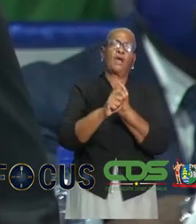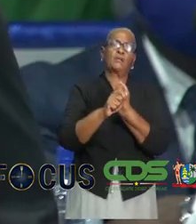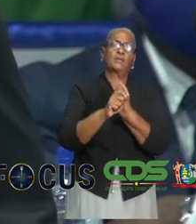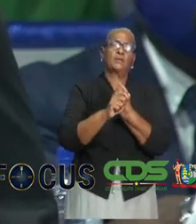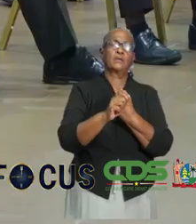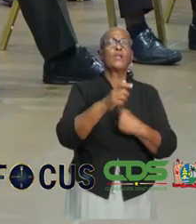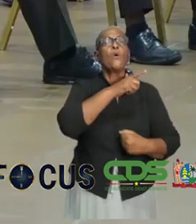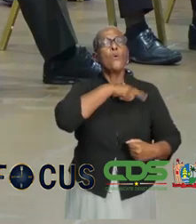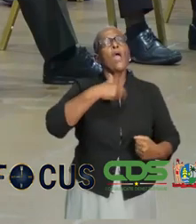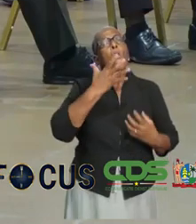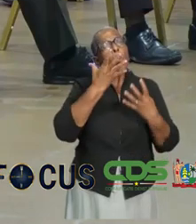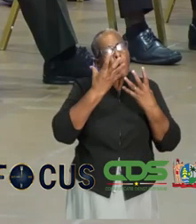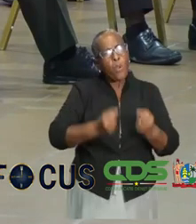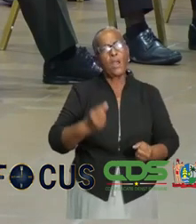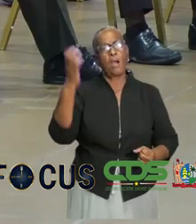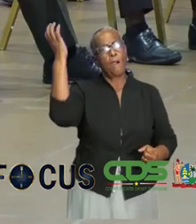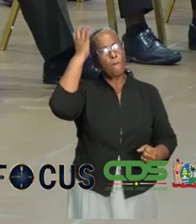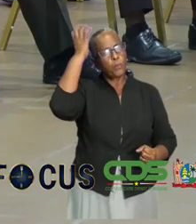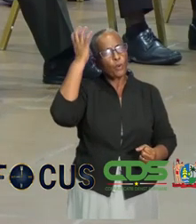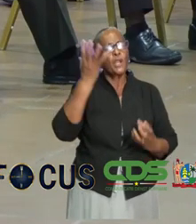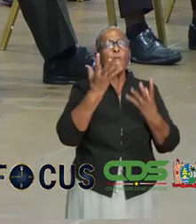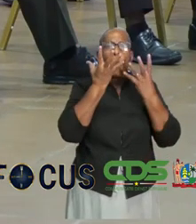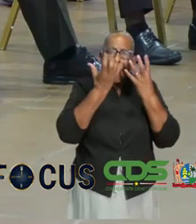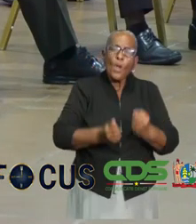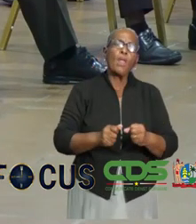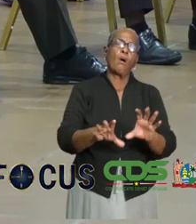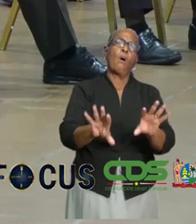al de problemen hebben opgelost.